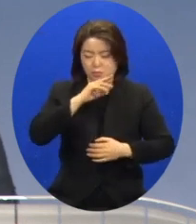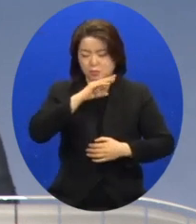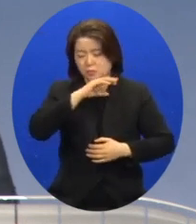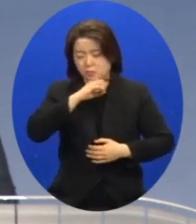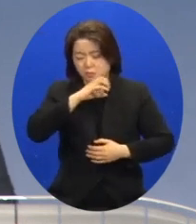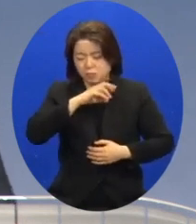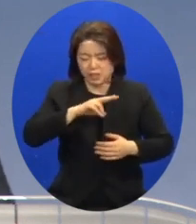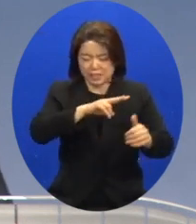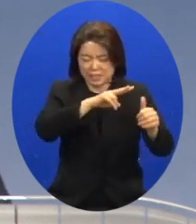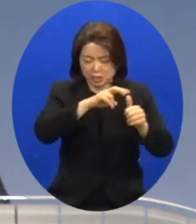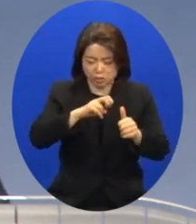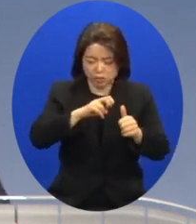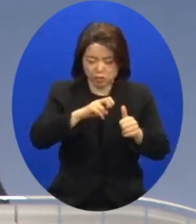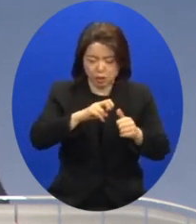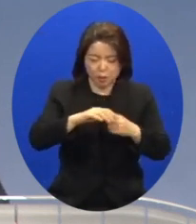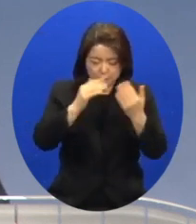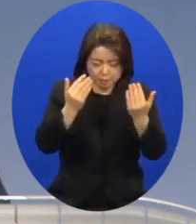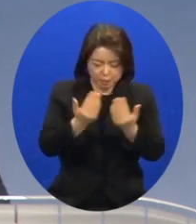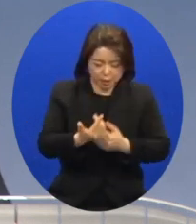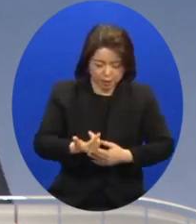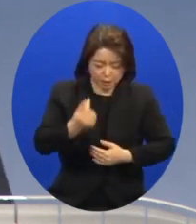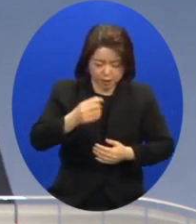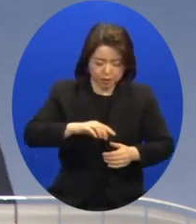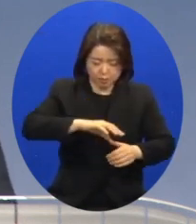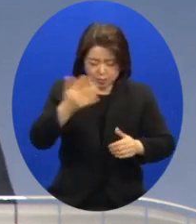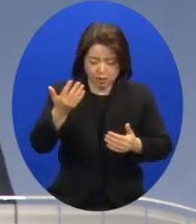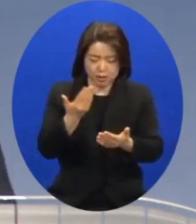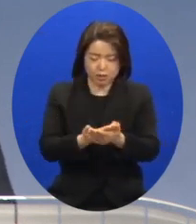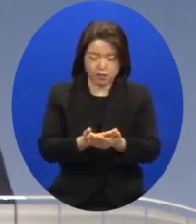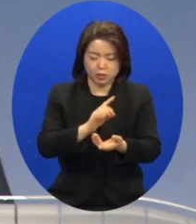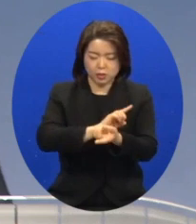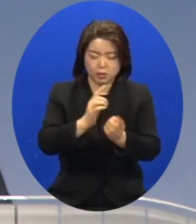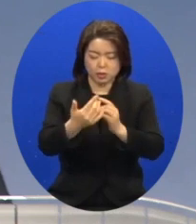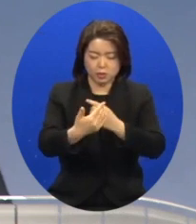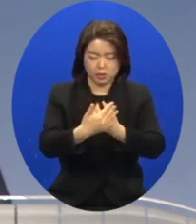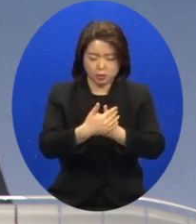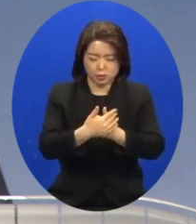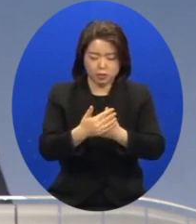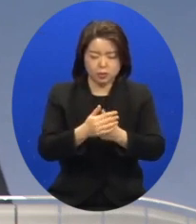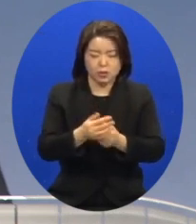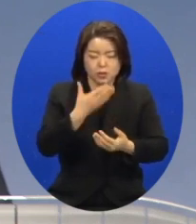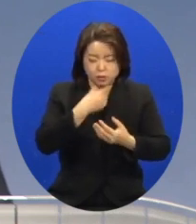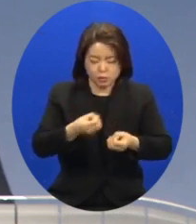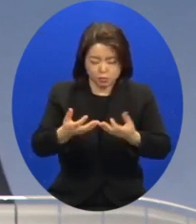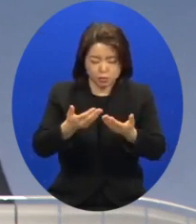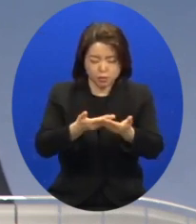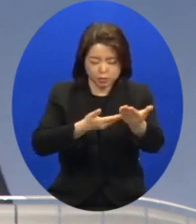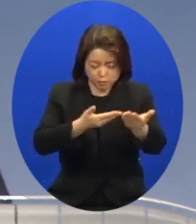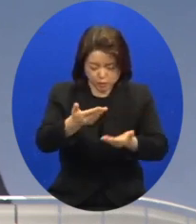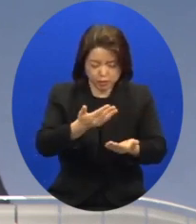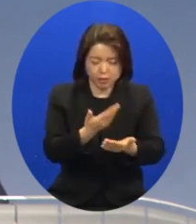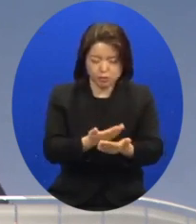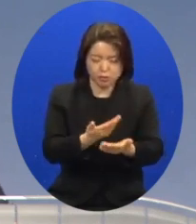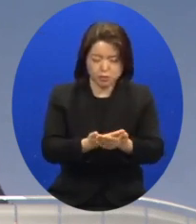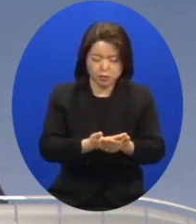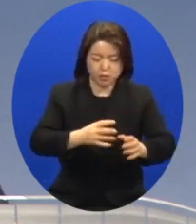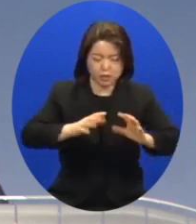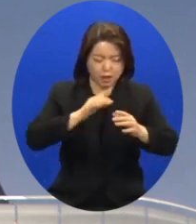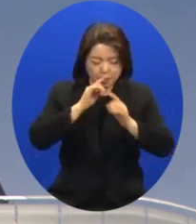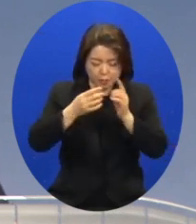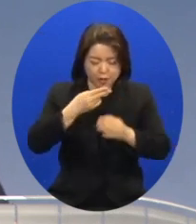미움에서 속히 벗어나게 해주시고 서로를 축복하게 하소서. 나라가 말할 수 없이 어려운